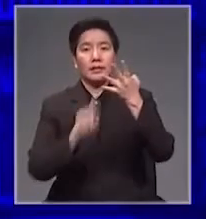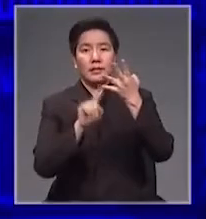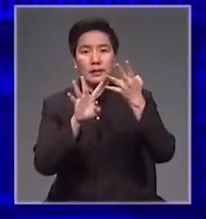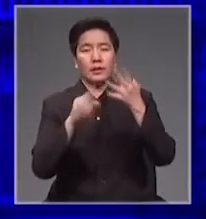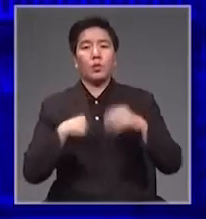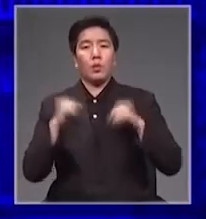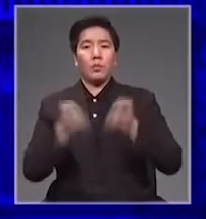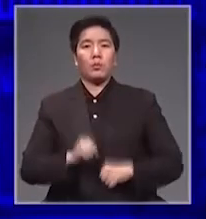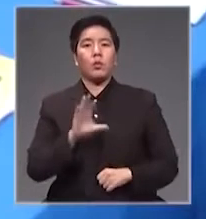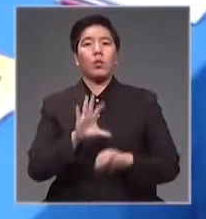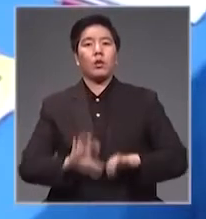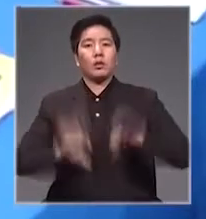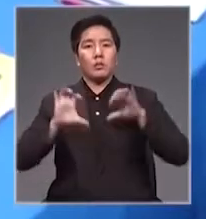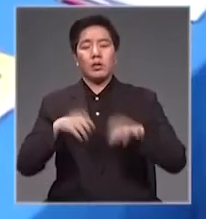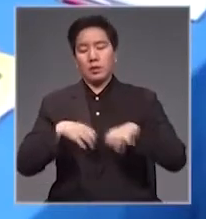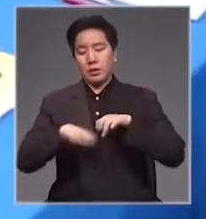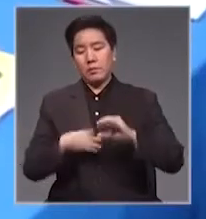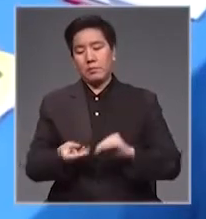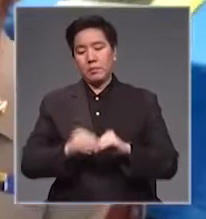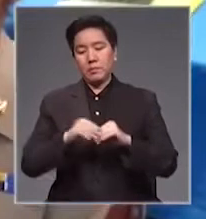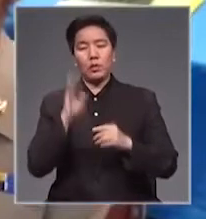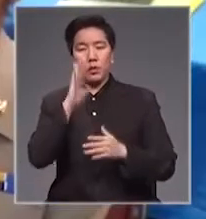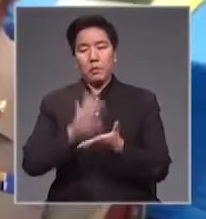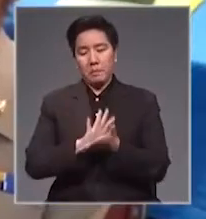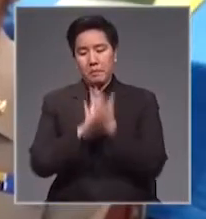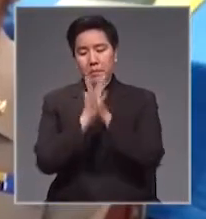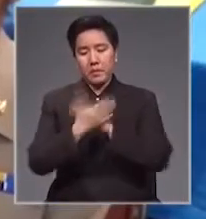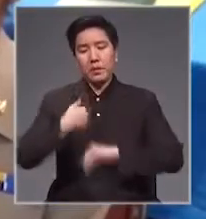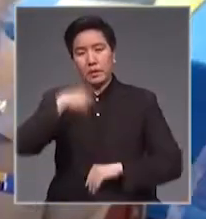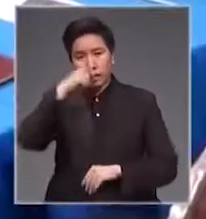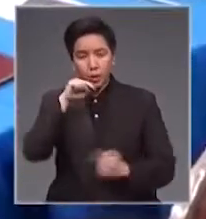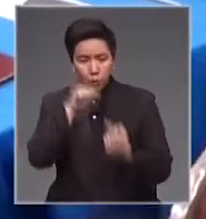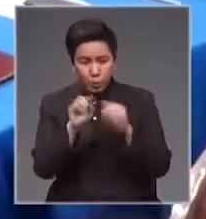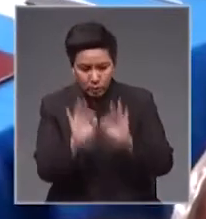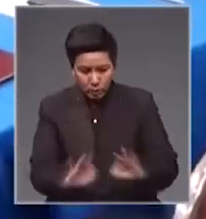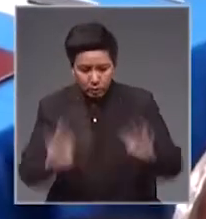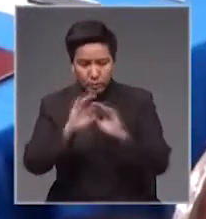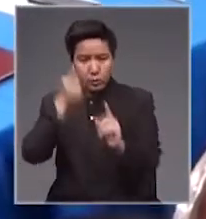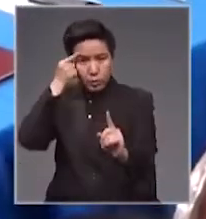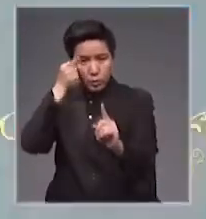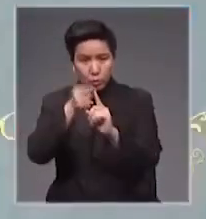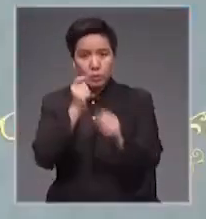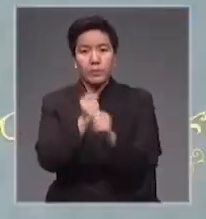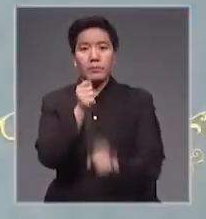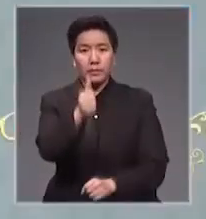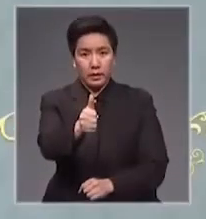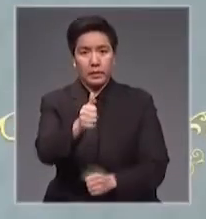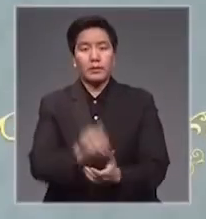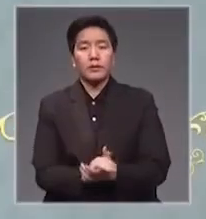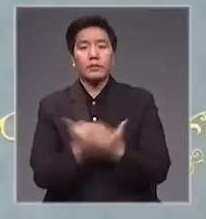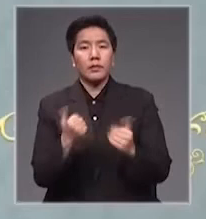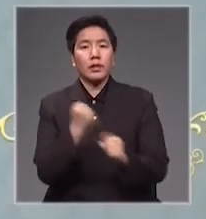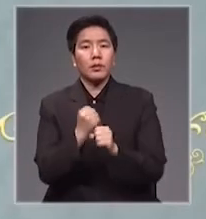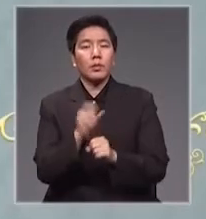ให้กับองค์กรภาครัฐเพื่อให้การดำเนินการปฏิรูปประเทศในเรื่องที่สำคัญบรรลุผลสำเร็จทั้งนี้การทำงาน